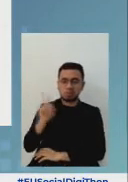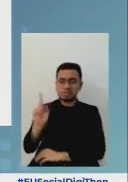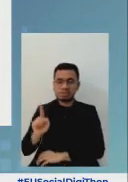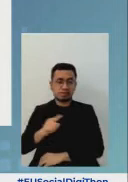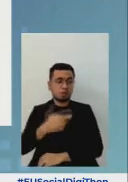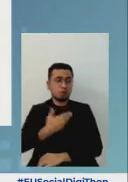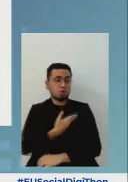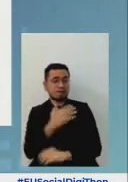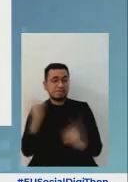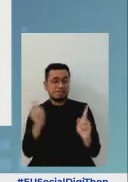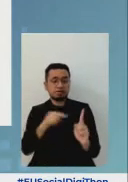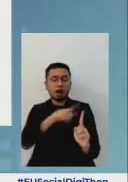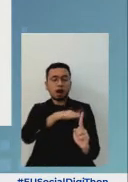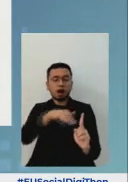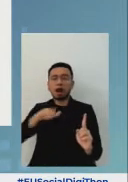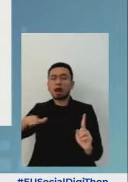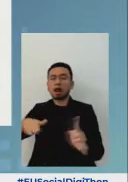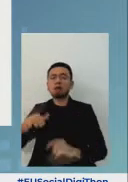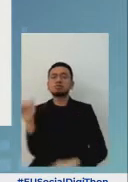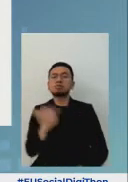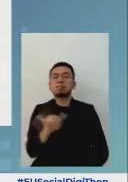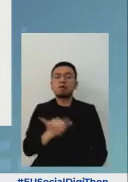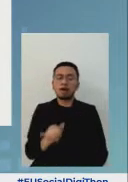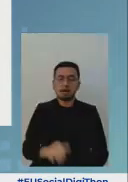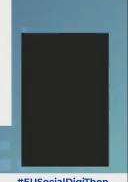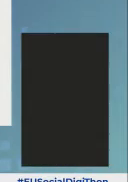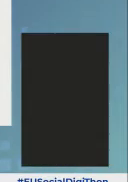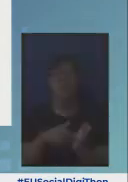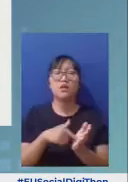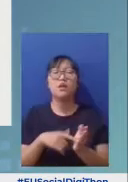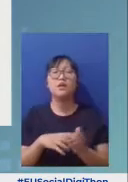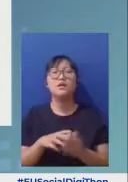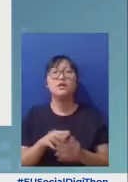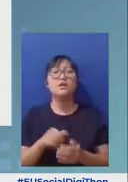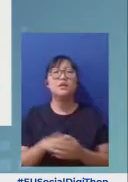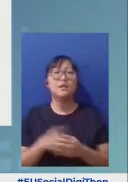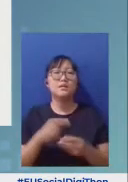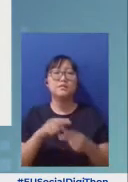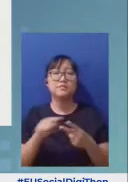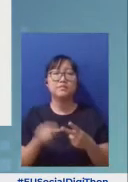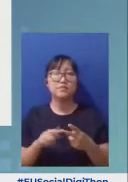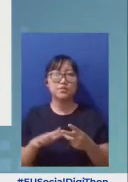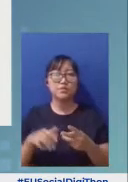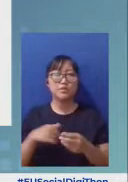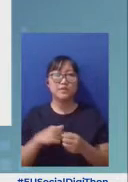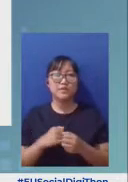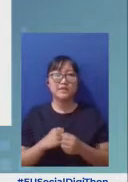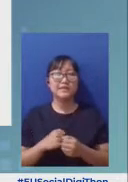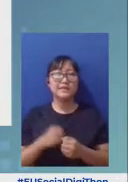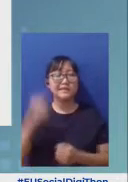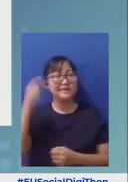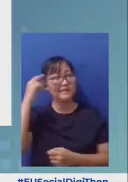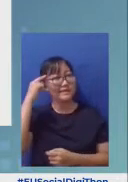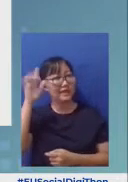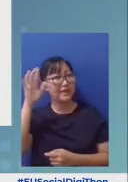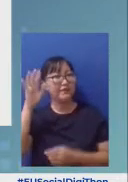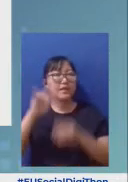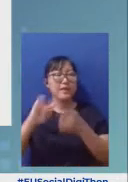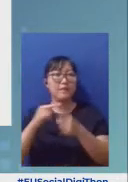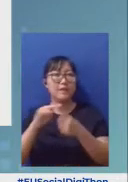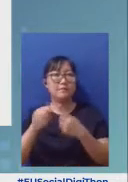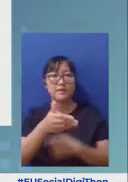data dan lain-lainnya. Tentunya itu menjadi nanti inisiatif teman-teman. Tapi kita